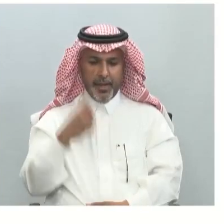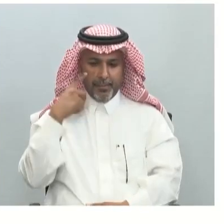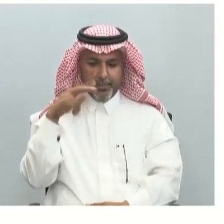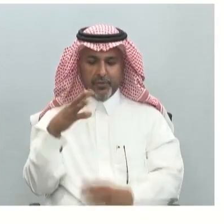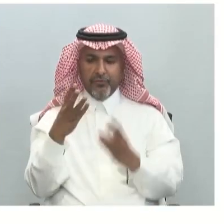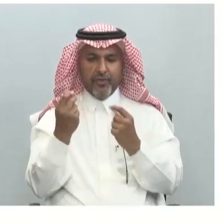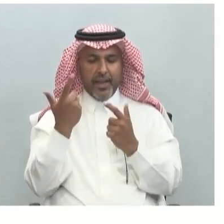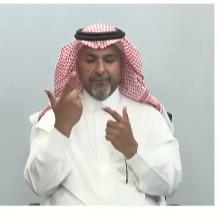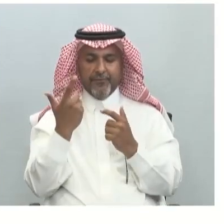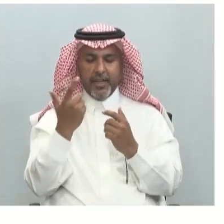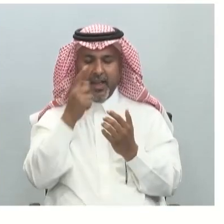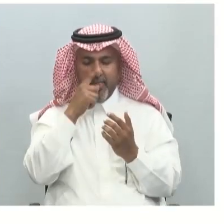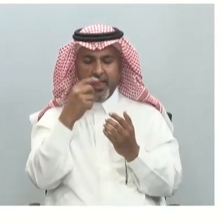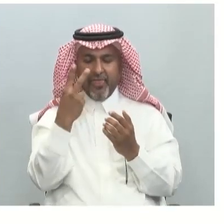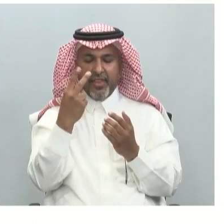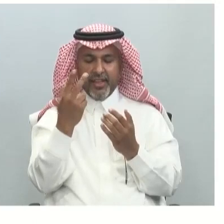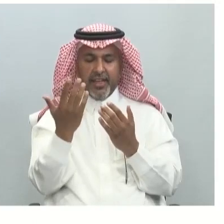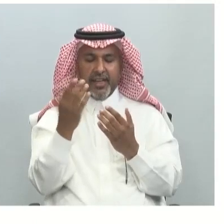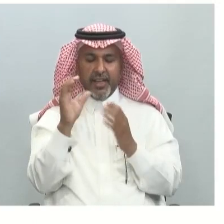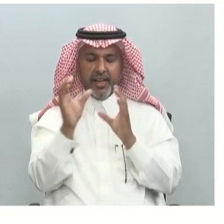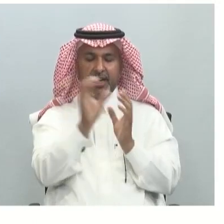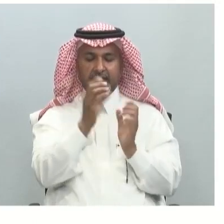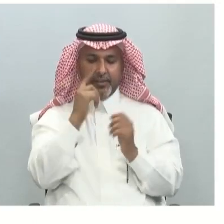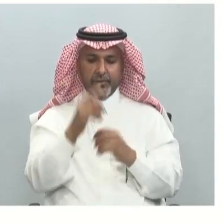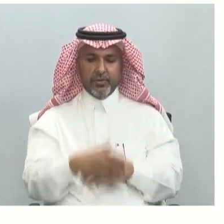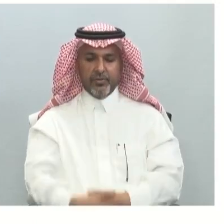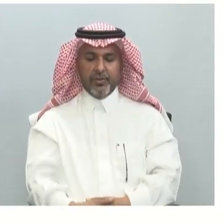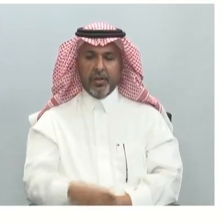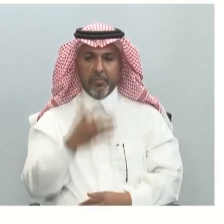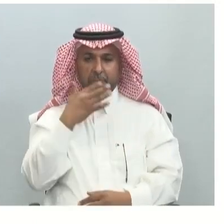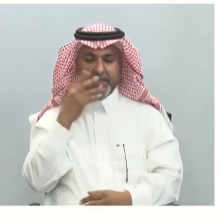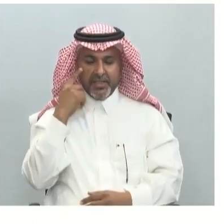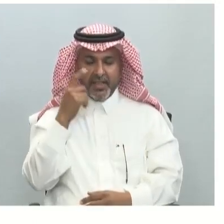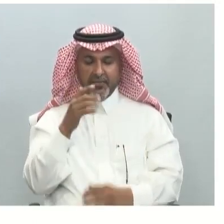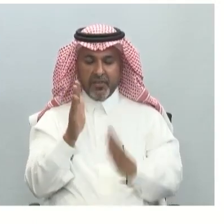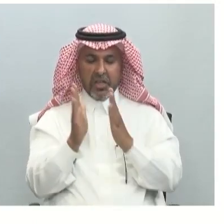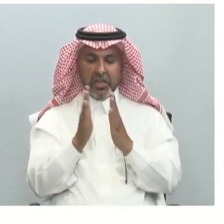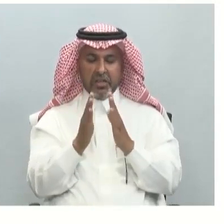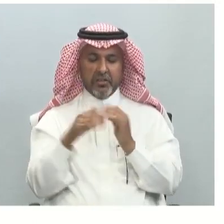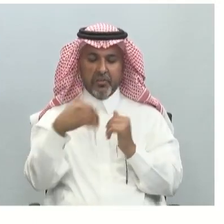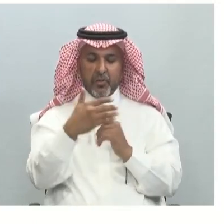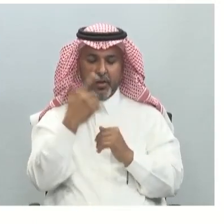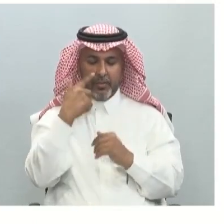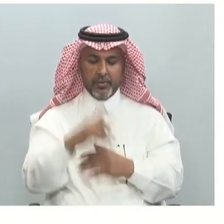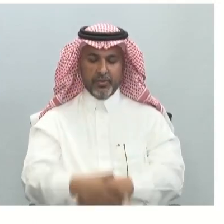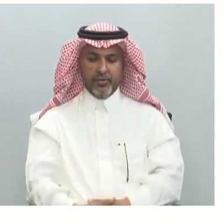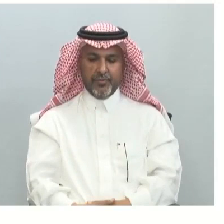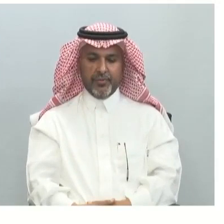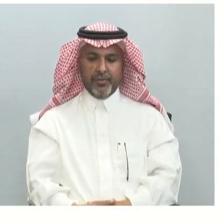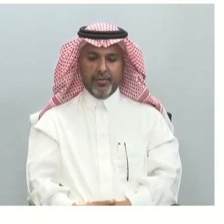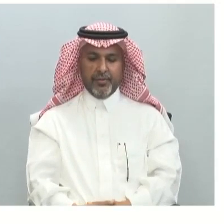الان لما يكون فيها حدين راح اضع كاني احلها من الدرجه الاولى كانها معاداه من الدرجه الاولى ذات